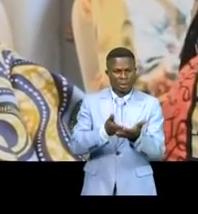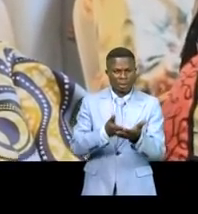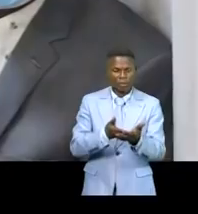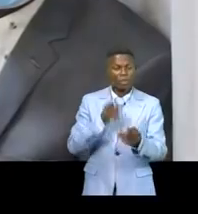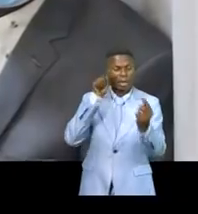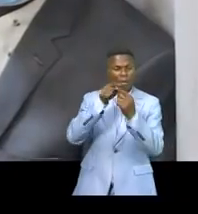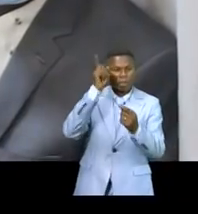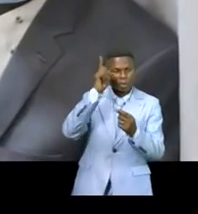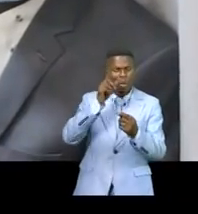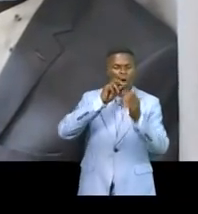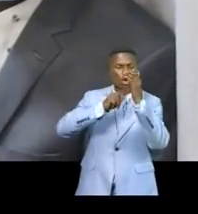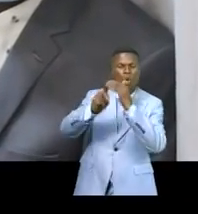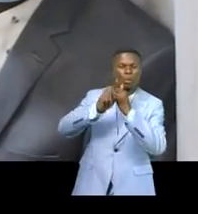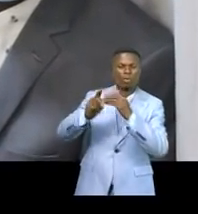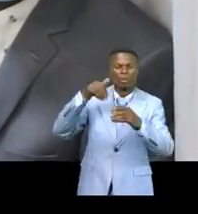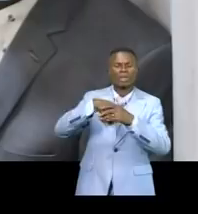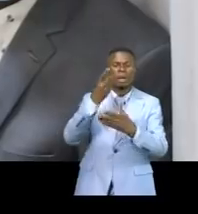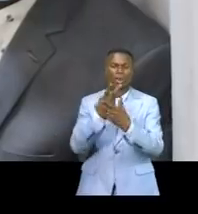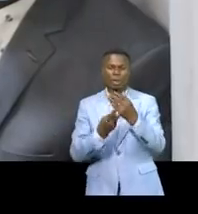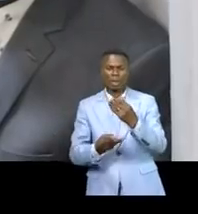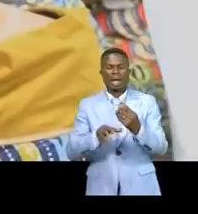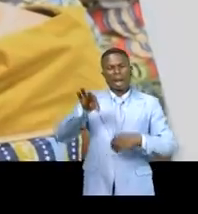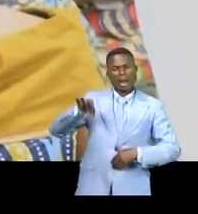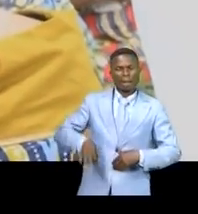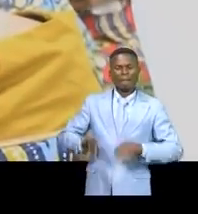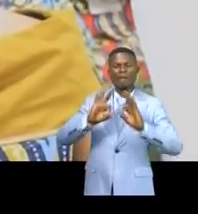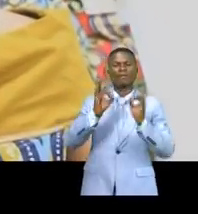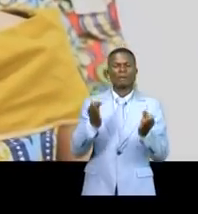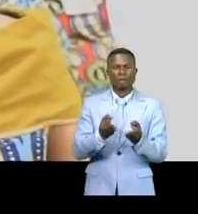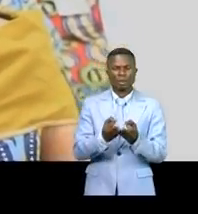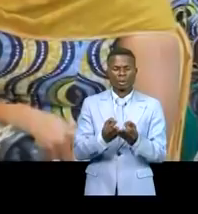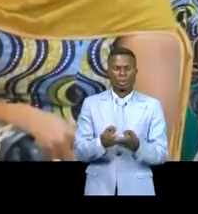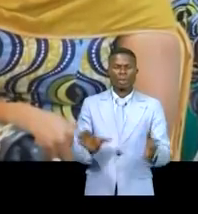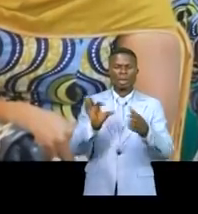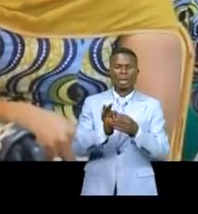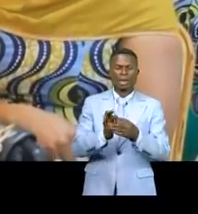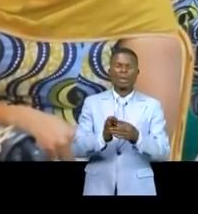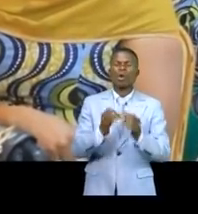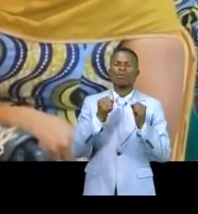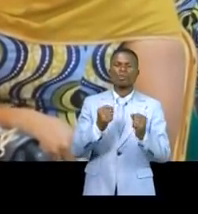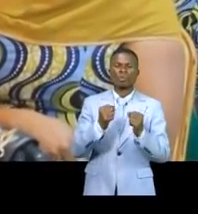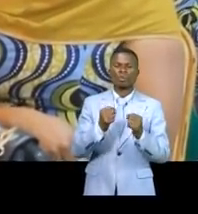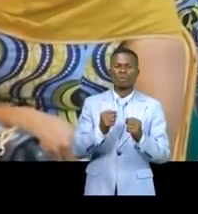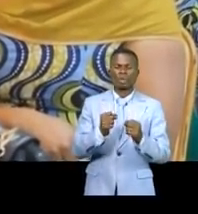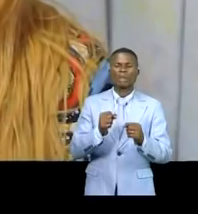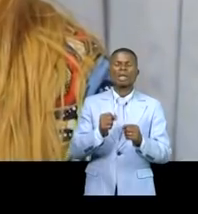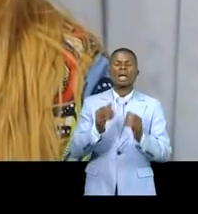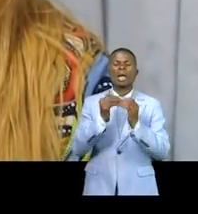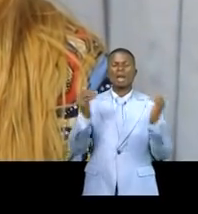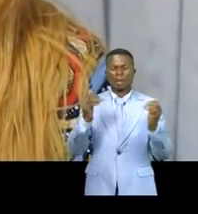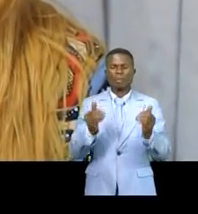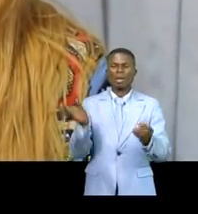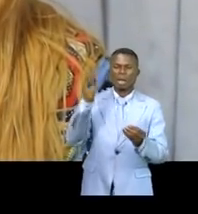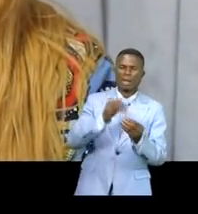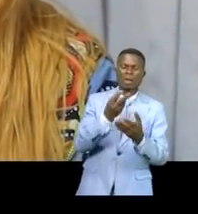pour but de promouvoir au sein des couples le bien-être de la famille, consolider le lien familial, restaurer le climat de paix